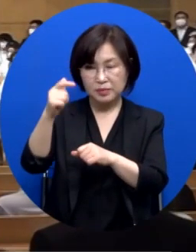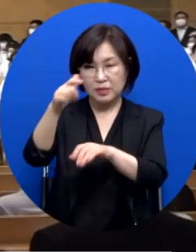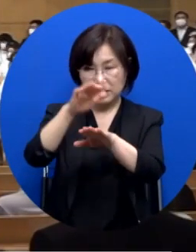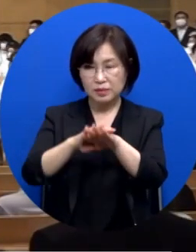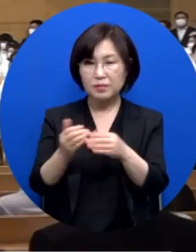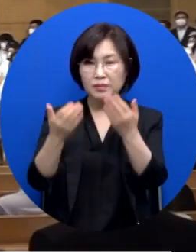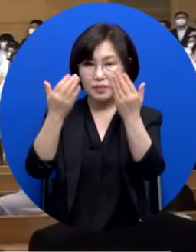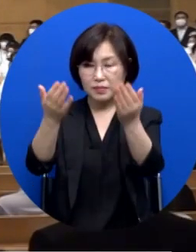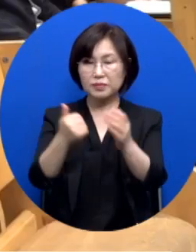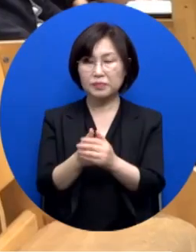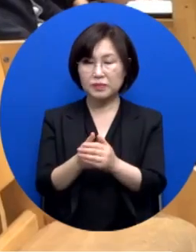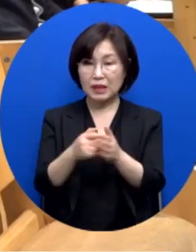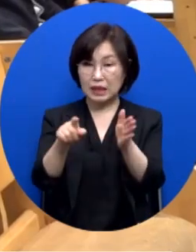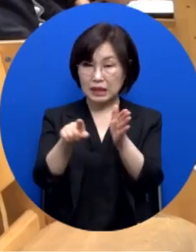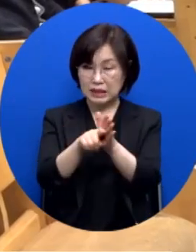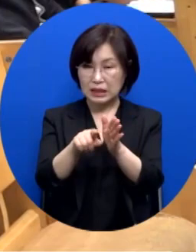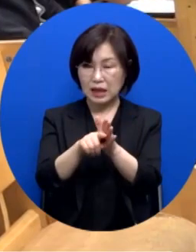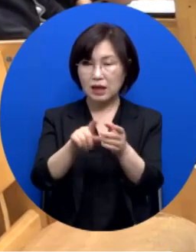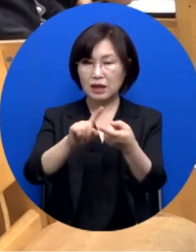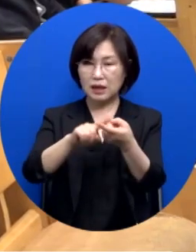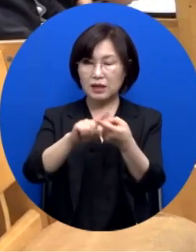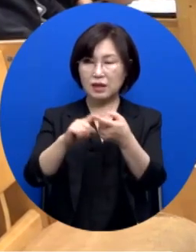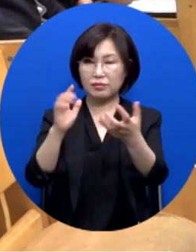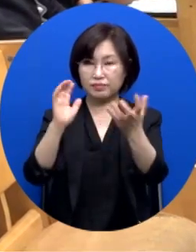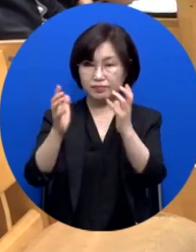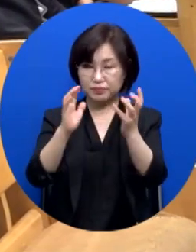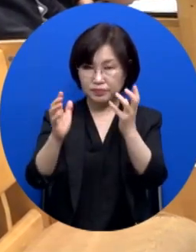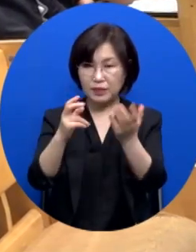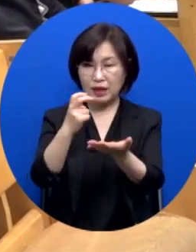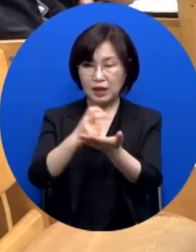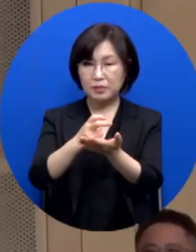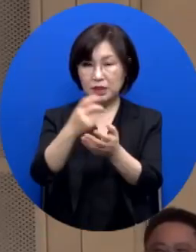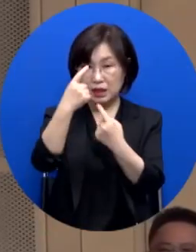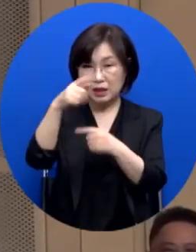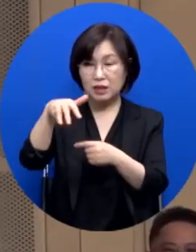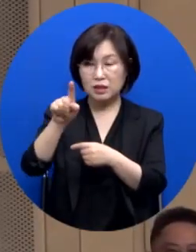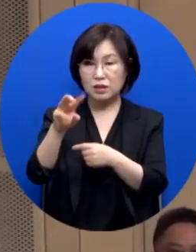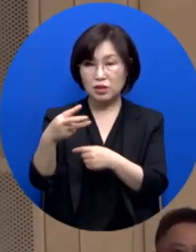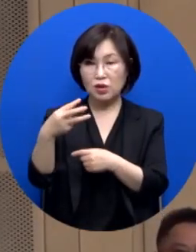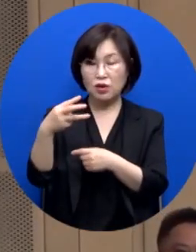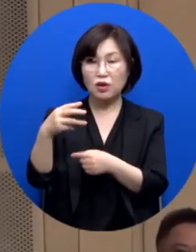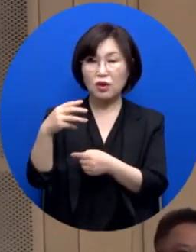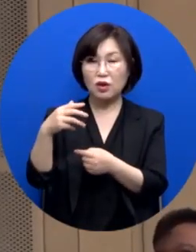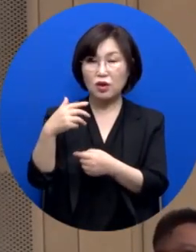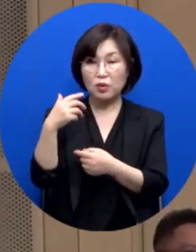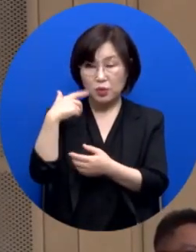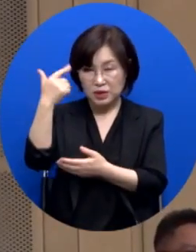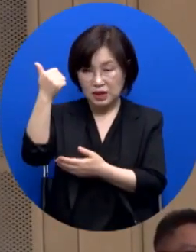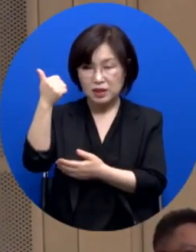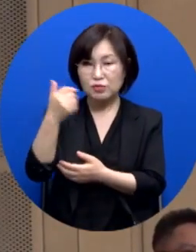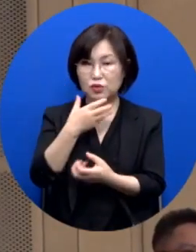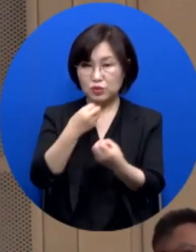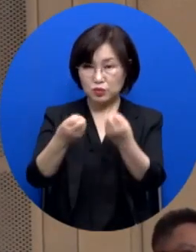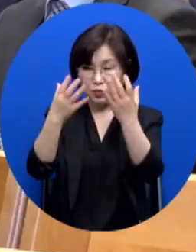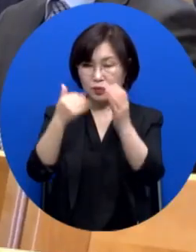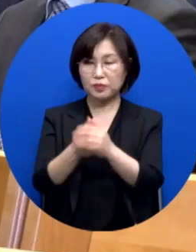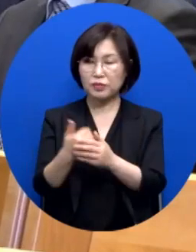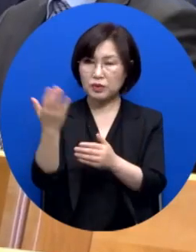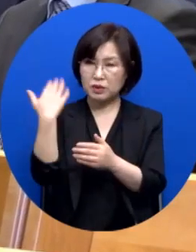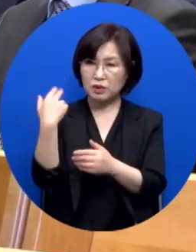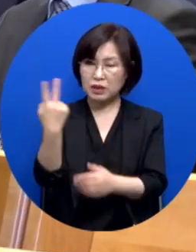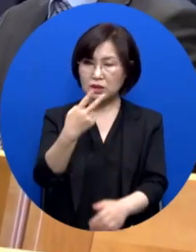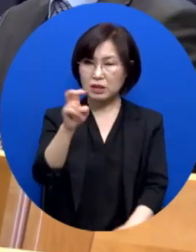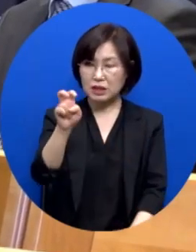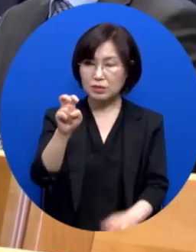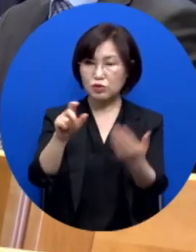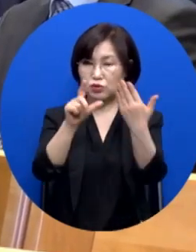목회와 신학 을 다룬 논 찬 형식으로 진행 교시 며 감리회 이철 감독 회장이 축 토했습니다 김홍도 감독은 지난 2020 년